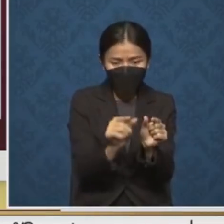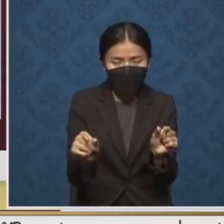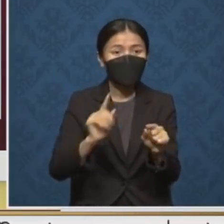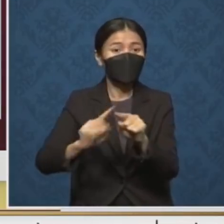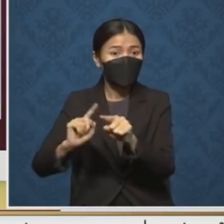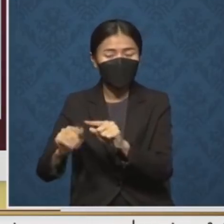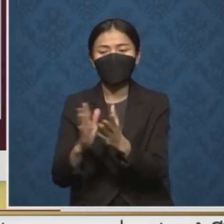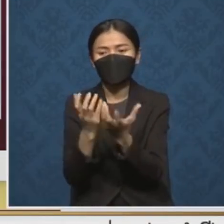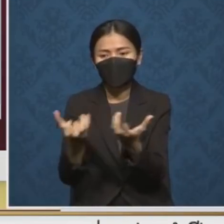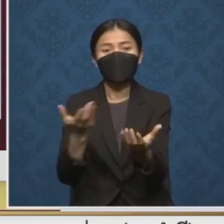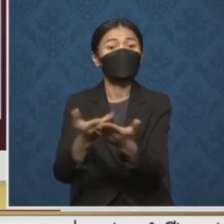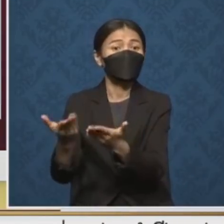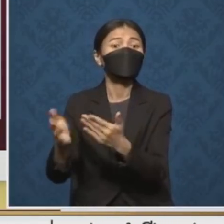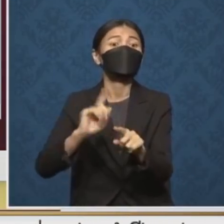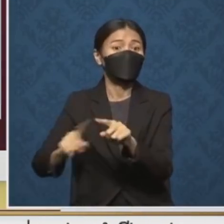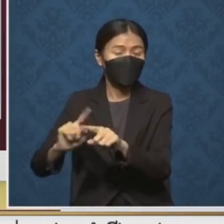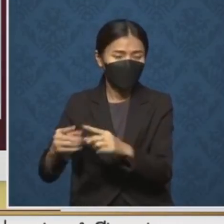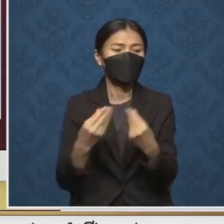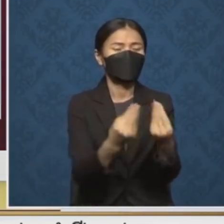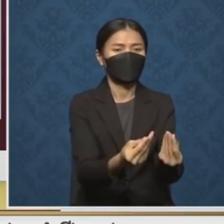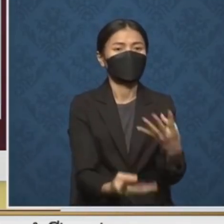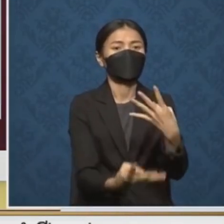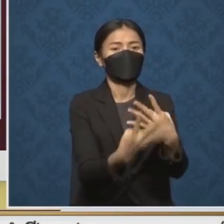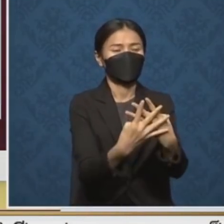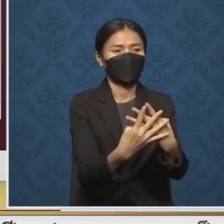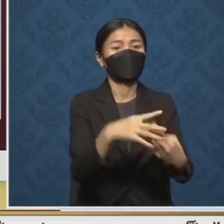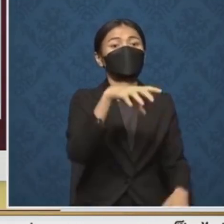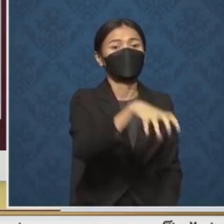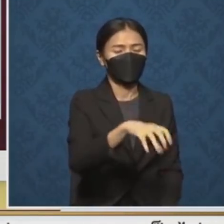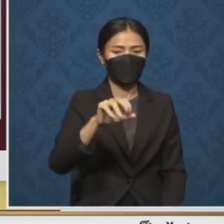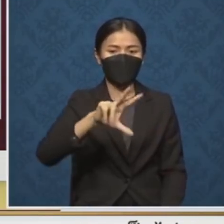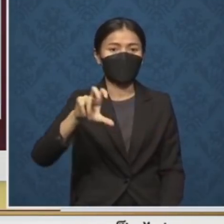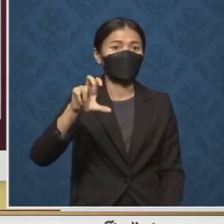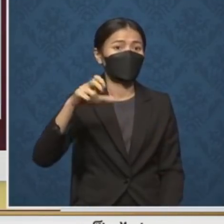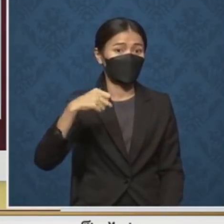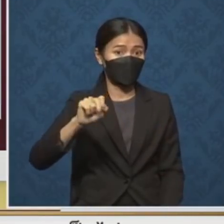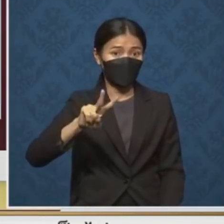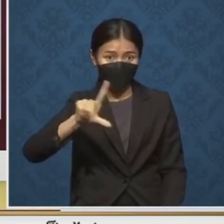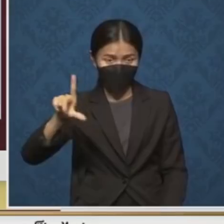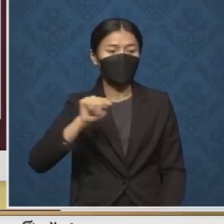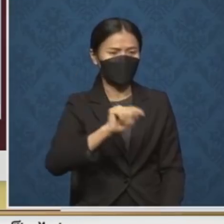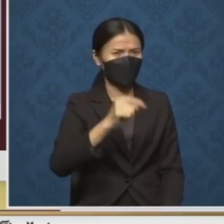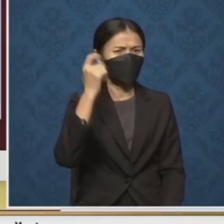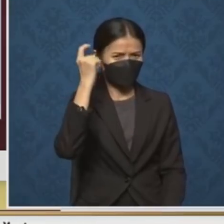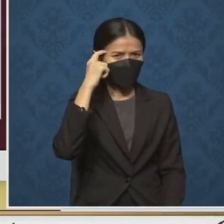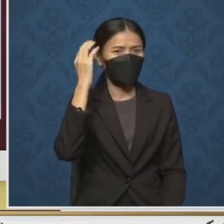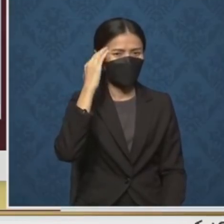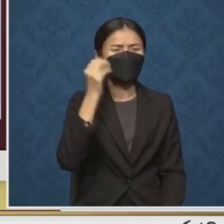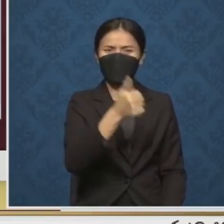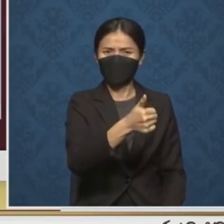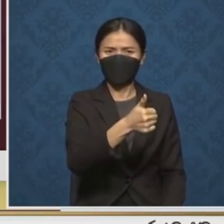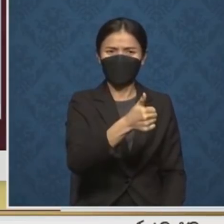นามและวัสดุอุปกรณ์ทางการแพทย์ของกรมราชทัณฑ์312ล้านบาทอันนี้ก็พอเข้าใจได้มีค่าใช้จ่ายในการจัดทำ